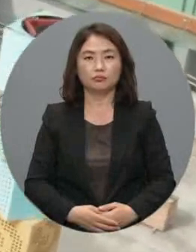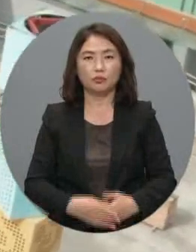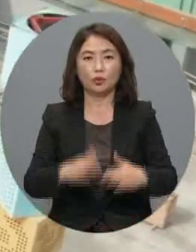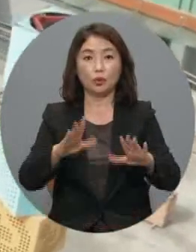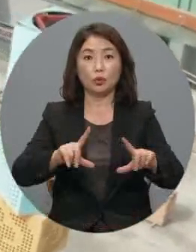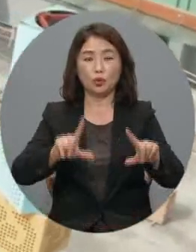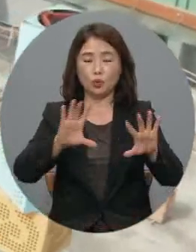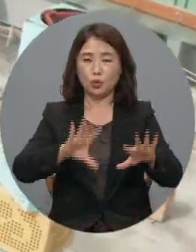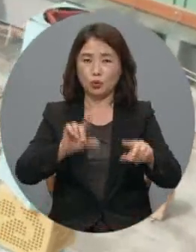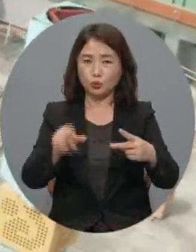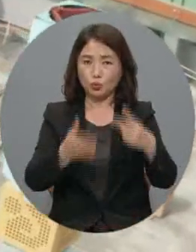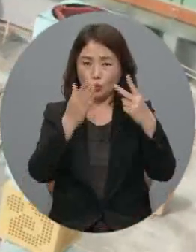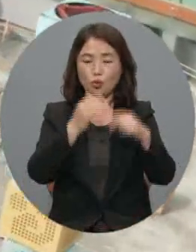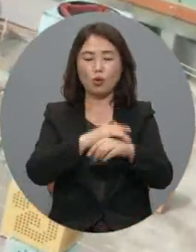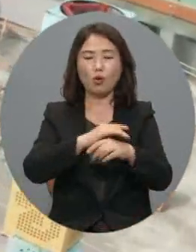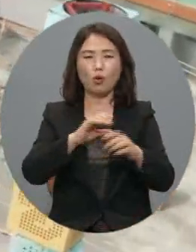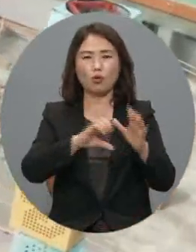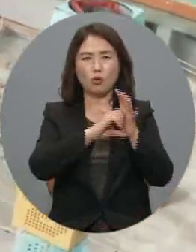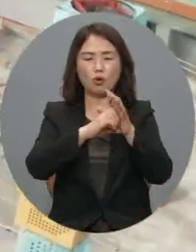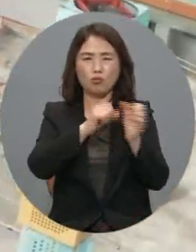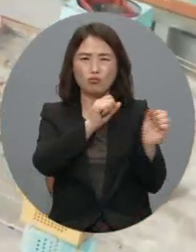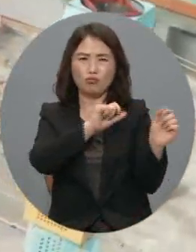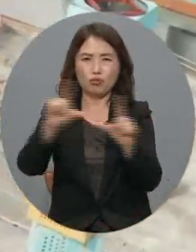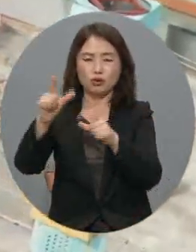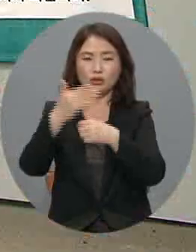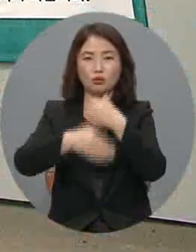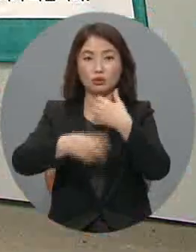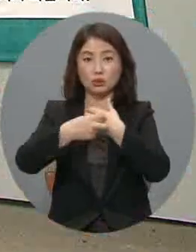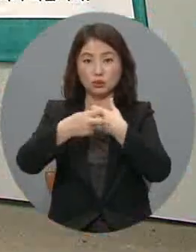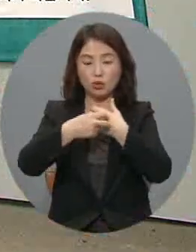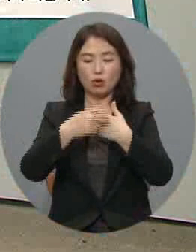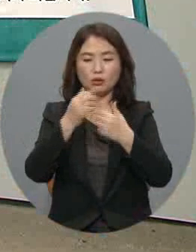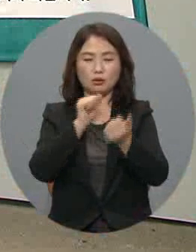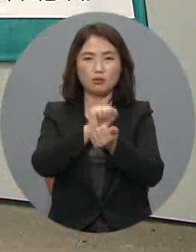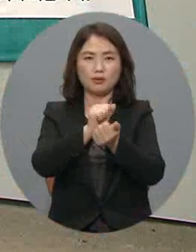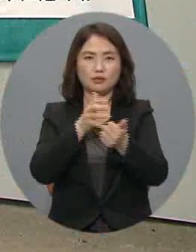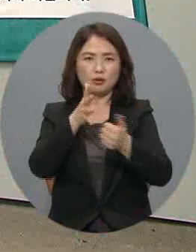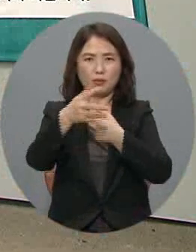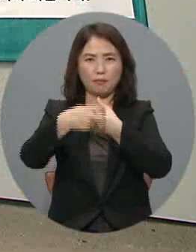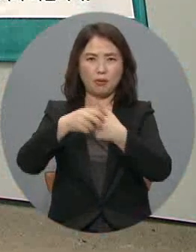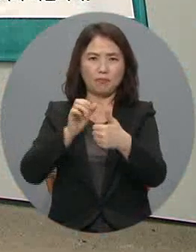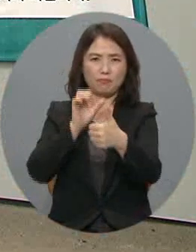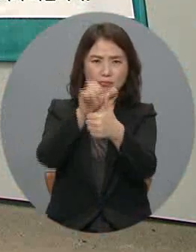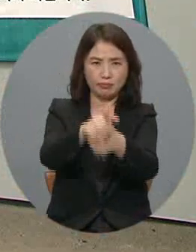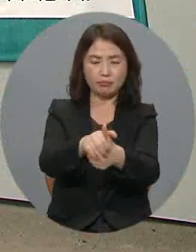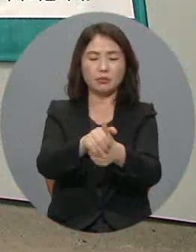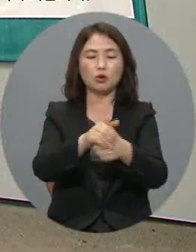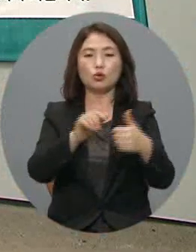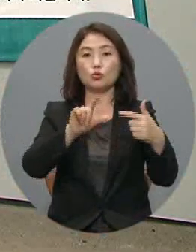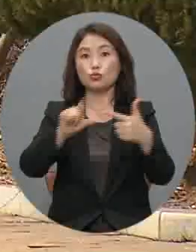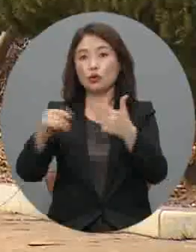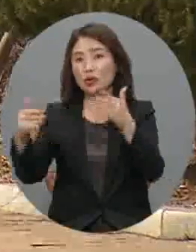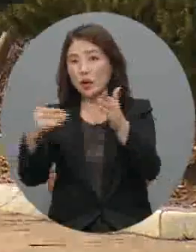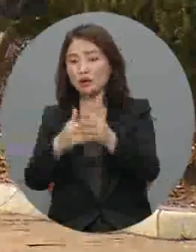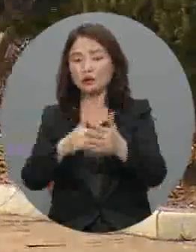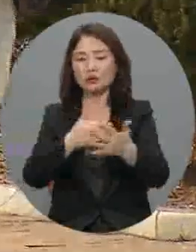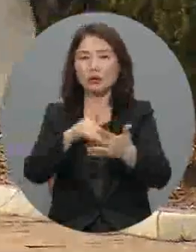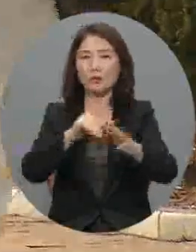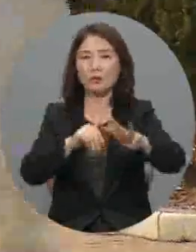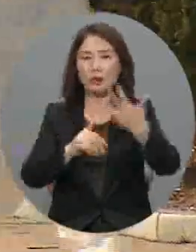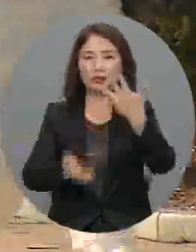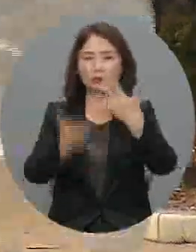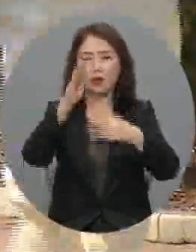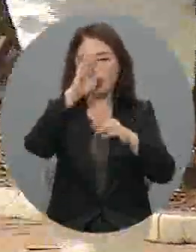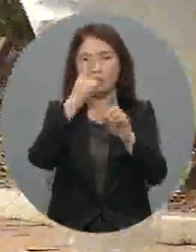올 초 코로나19의 대유행 당시 대구 의료원은 감염병 전담 병원으로 지정돼 6월까지 800명이